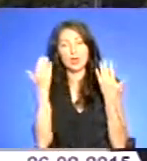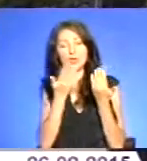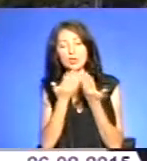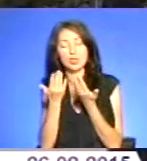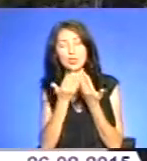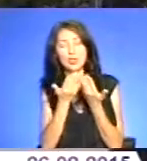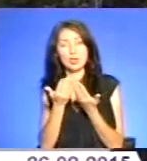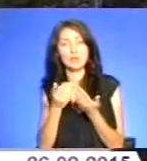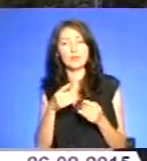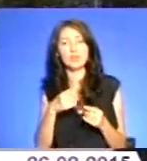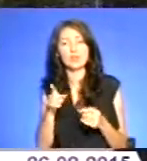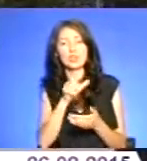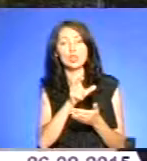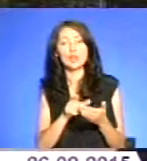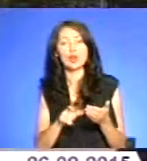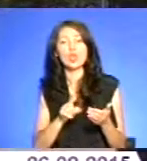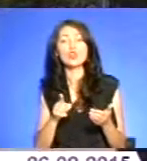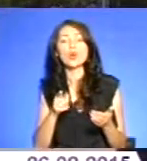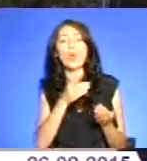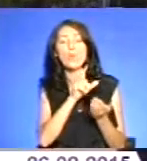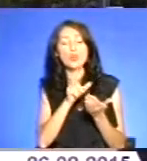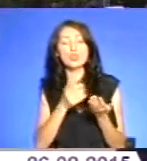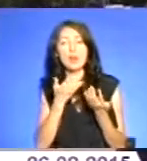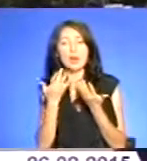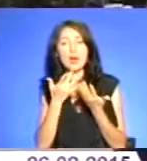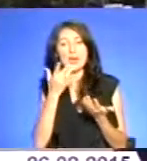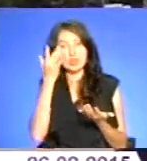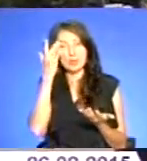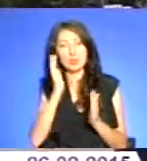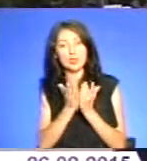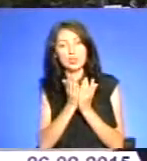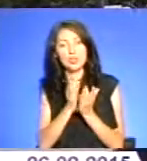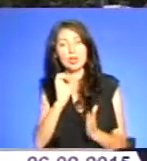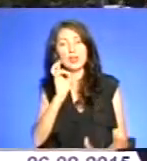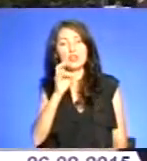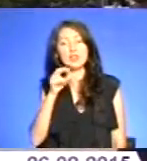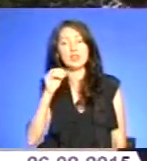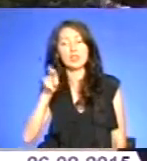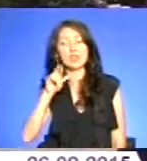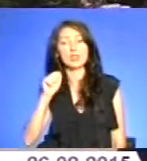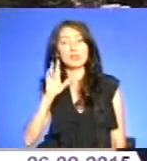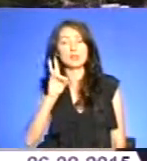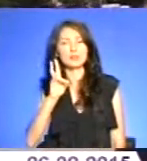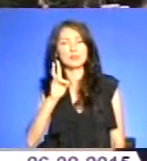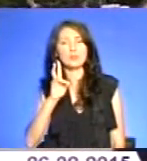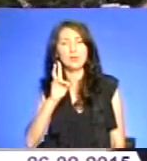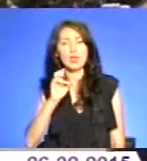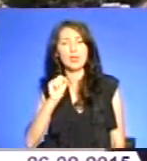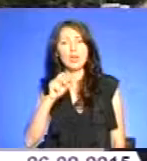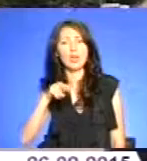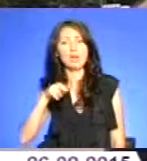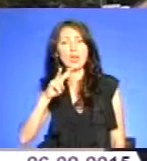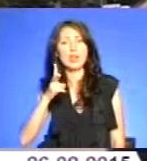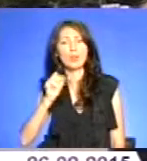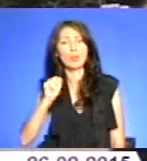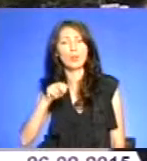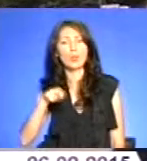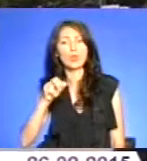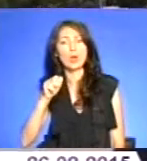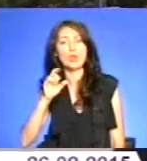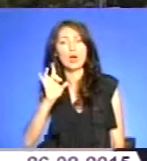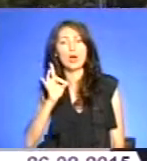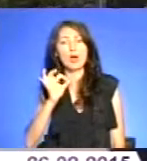якісь інші твори. Що саме ти прочитала на канікулах? Енеїда, там Наталка, Путавка, такі вже більш Ромео і Джульєта, вже більш такі